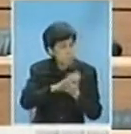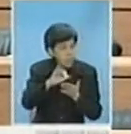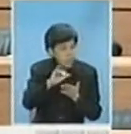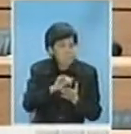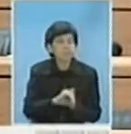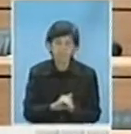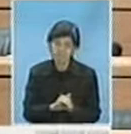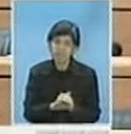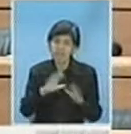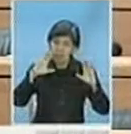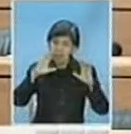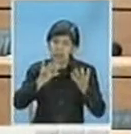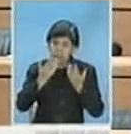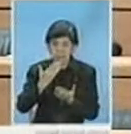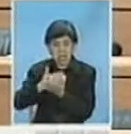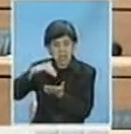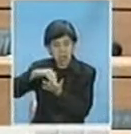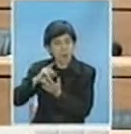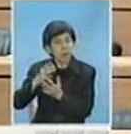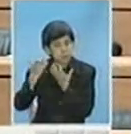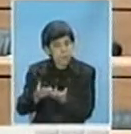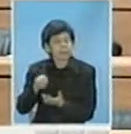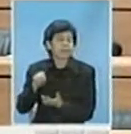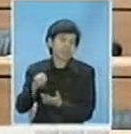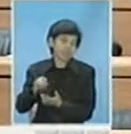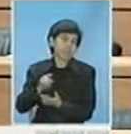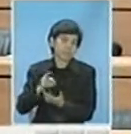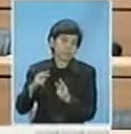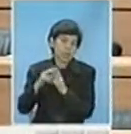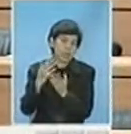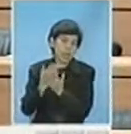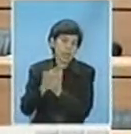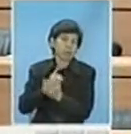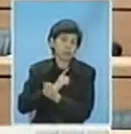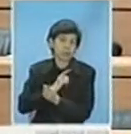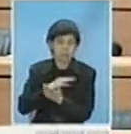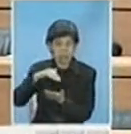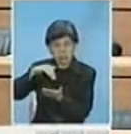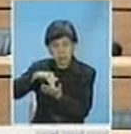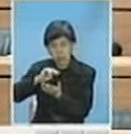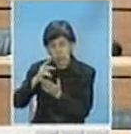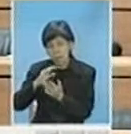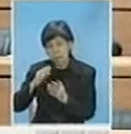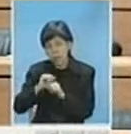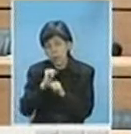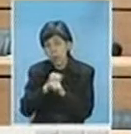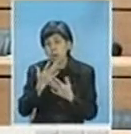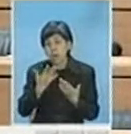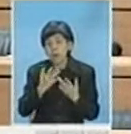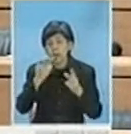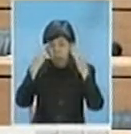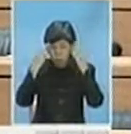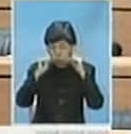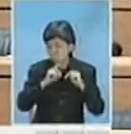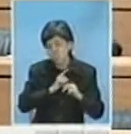อันหนักอึ้งนี้อาจจะตกอยู่กับสำนักงบประมาณอย่างหลีกเลี่ยงไม่ได้และสำนักงบประมาณนั้นอยู่ในความรับผิดชอบของท่านนายก